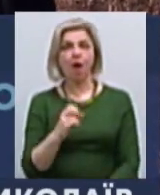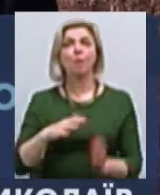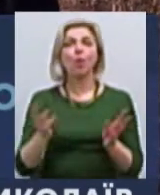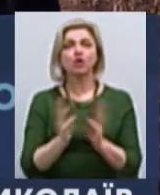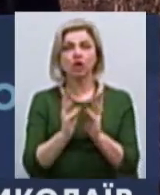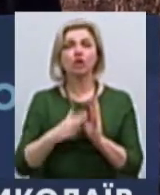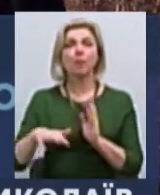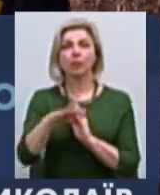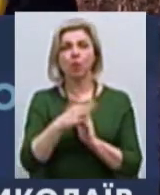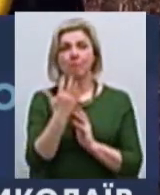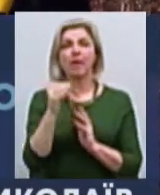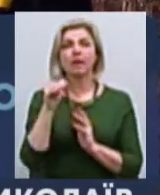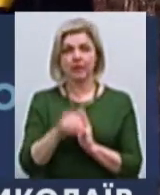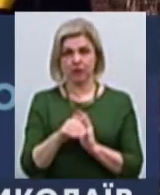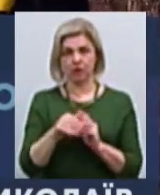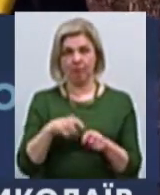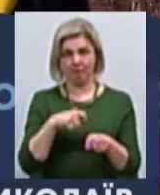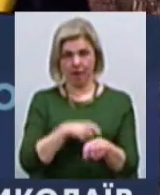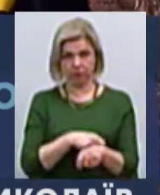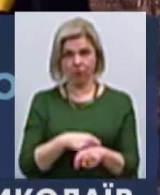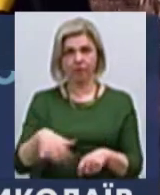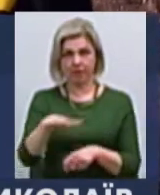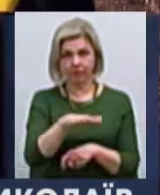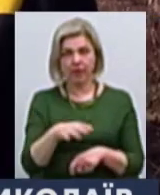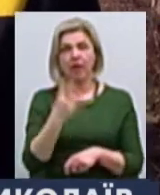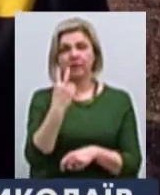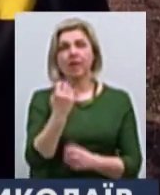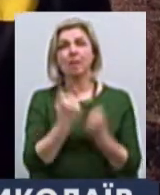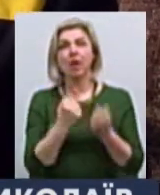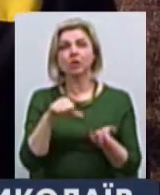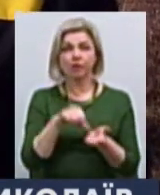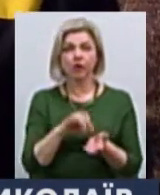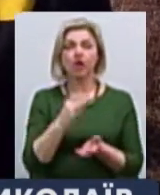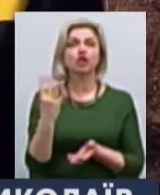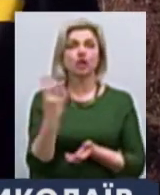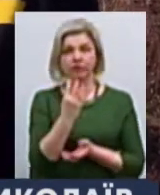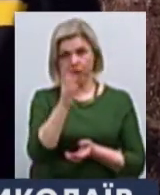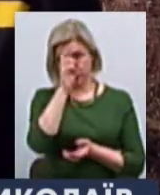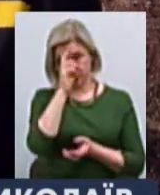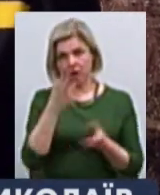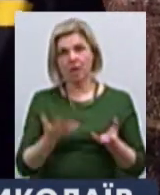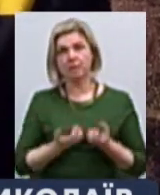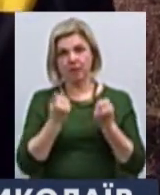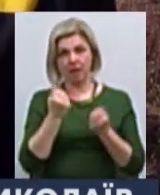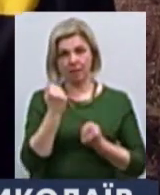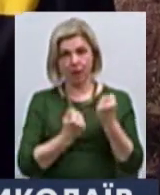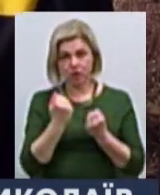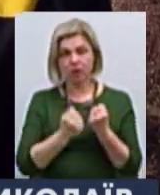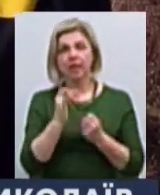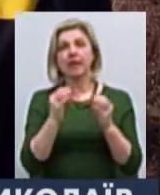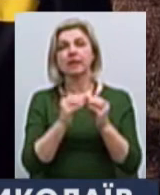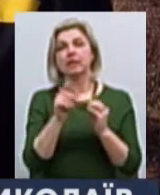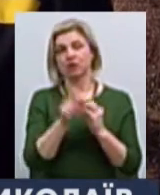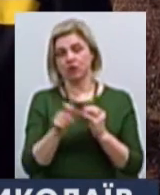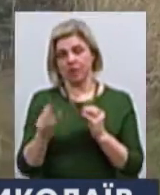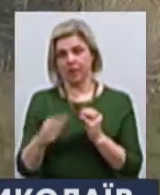тисяч метрів квадратних. Залучено 2 одиниці техніки 4-ї державної пожежно-рятувальної частини та 10 чоловік